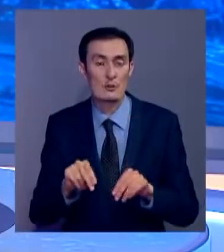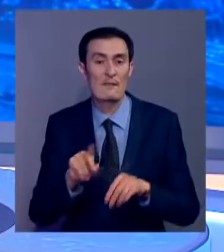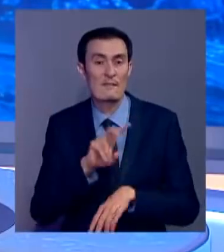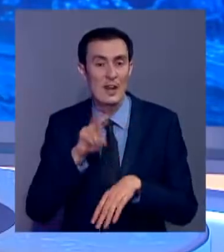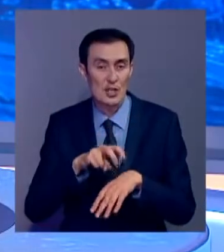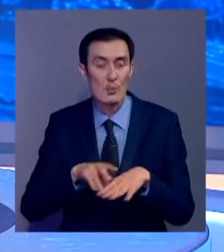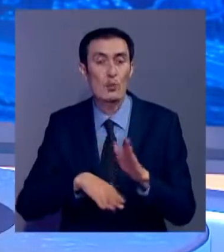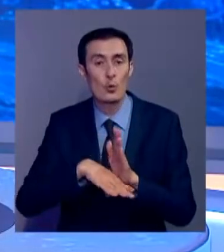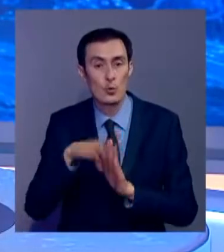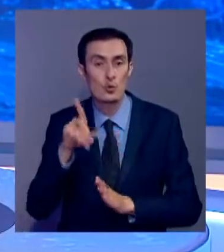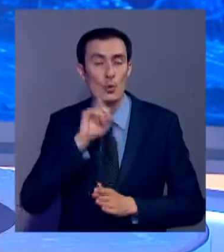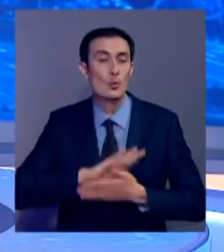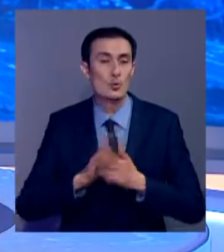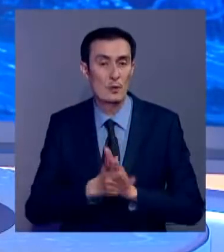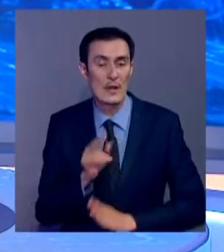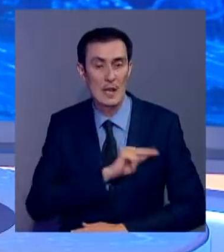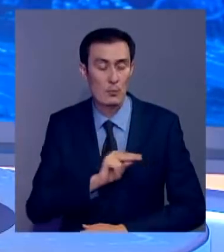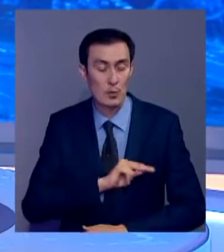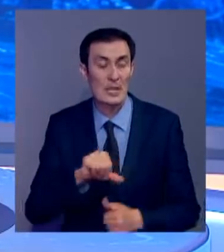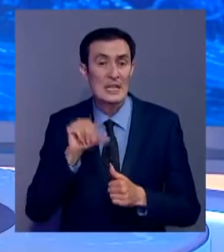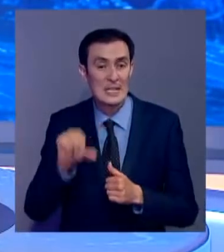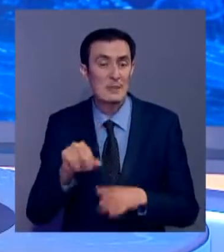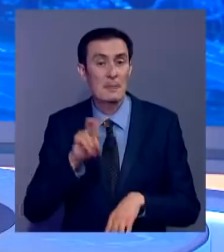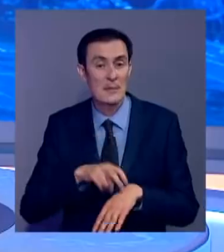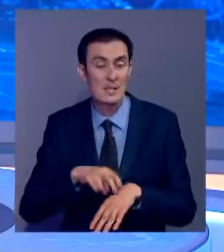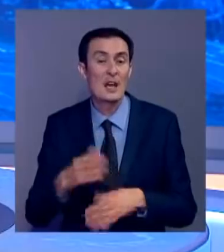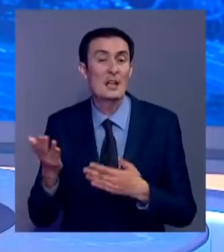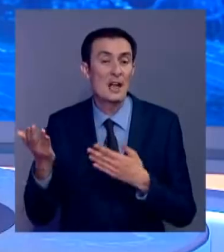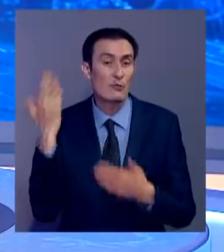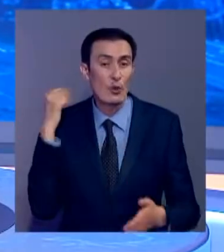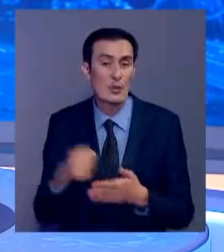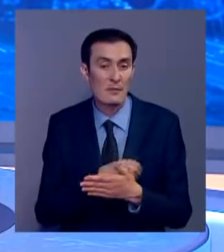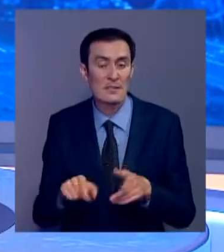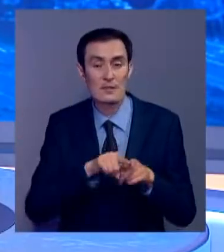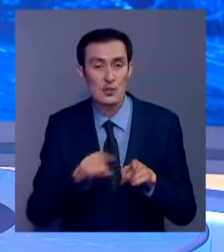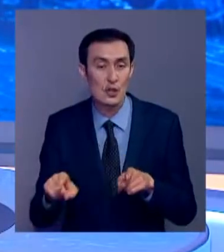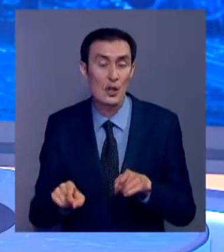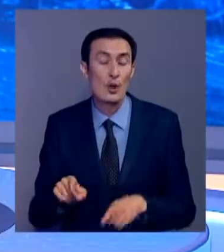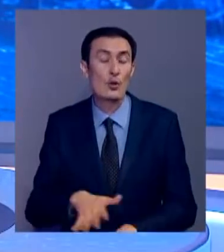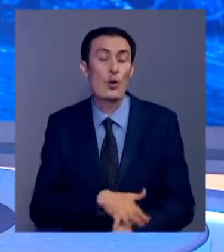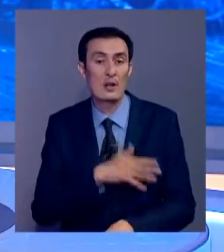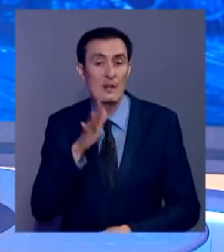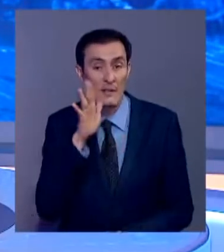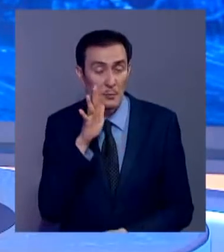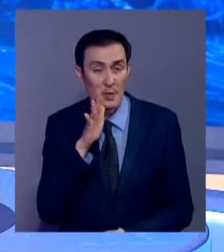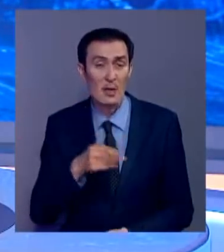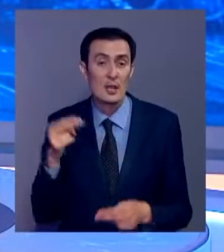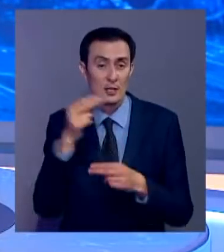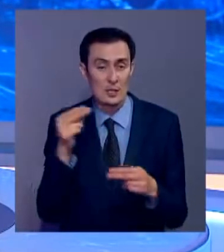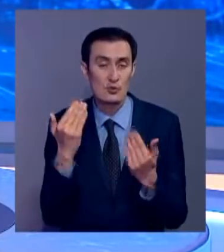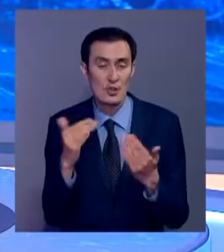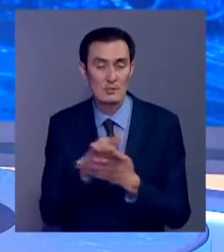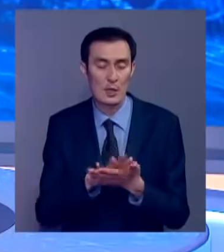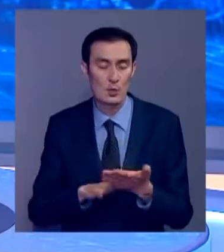врачам улучшить условия их работы, и это именно то, чего медики добивались на протяжении долгого времени. Тему